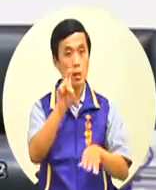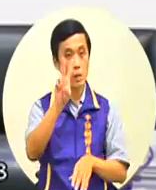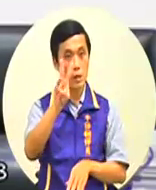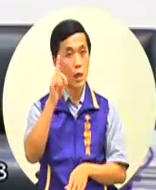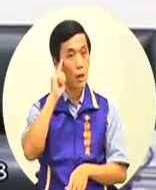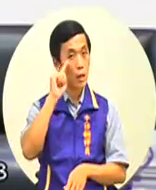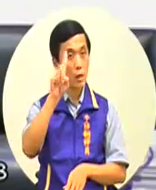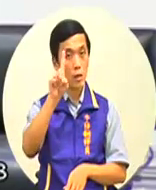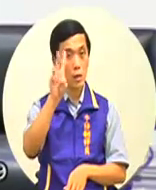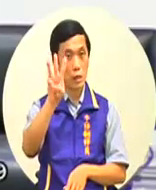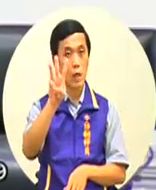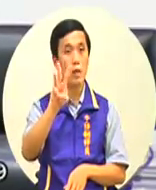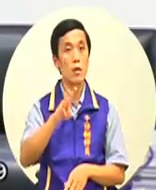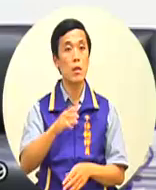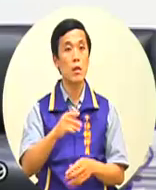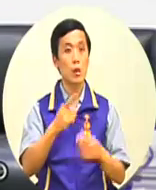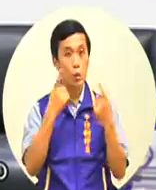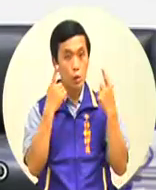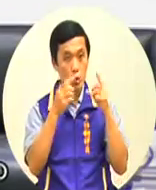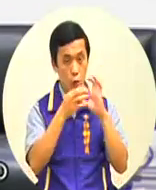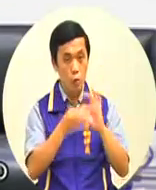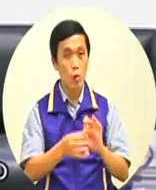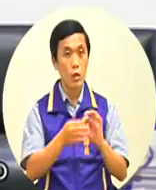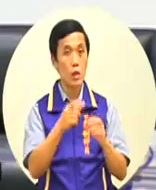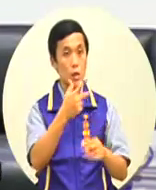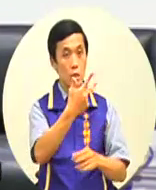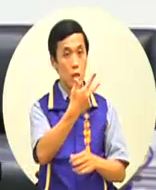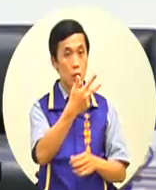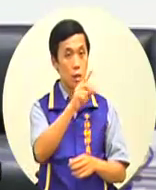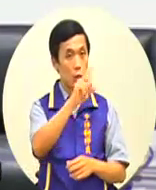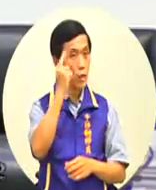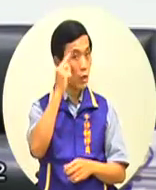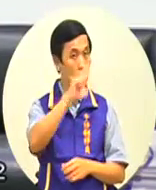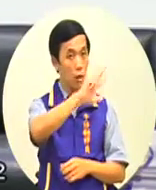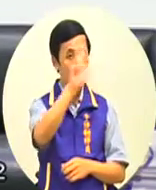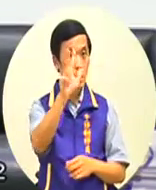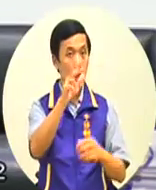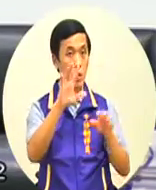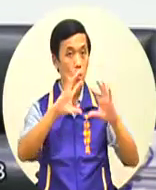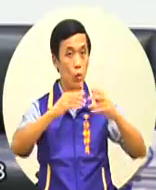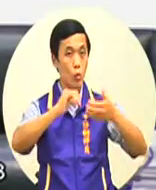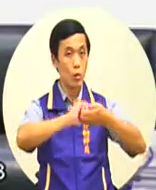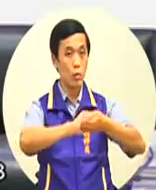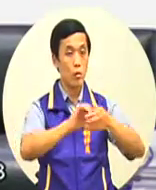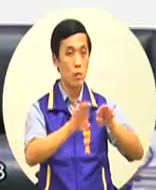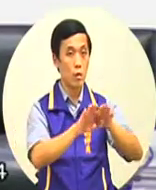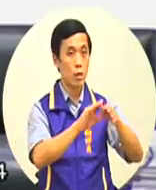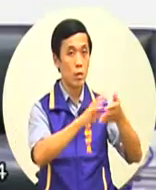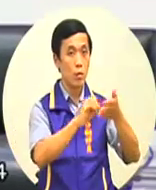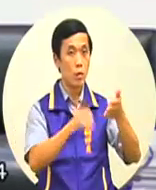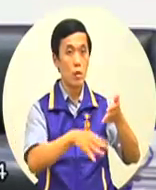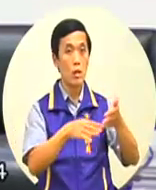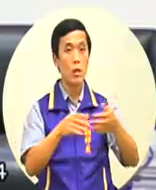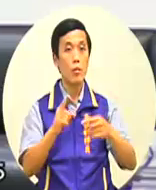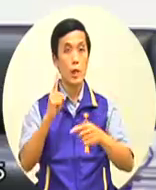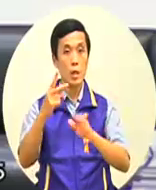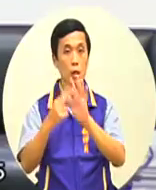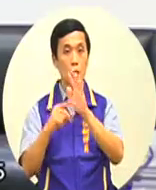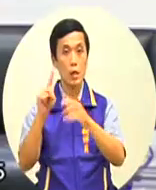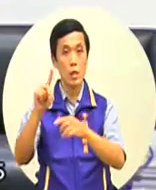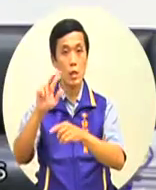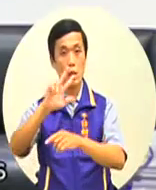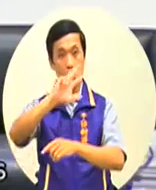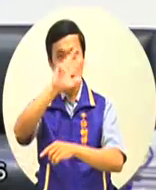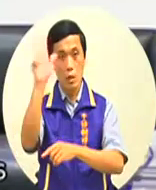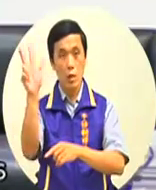七天的例假日砍掉嘛。 对。 所以这个是要合在一起看，就是推一例一休，然后取消七天假，